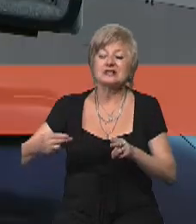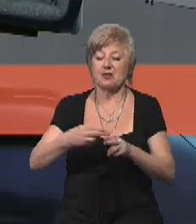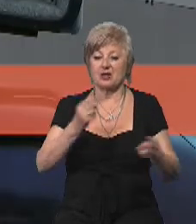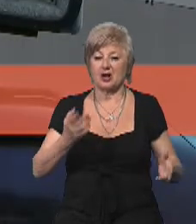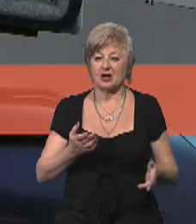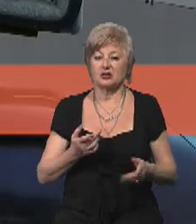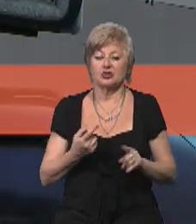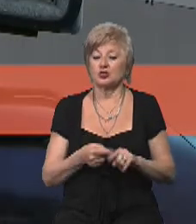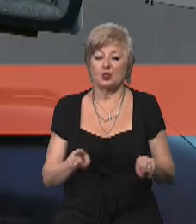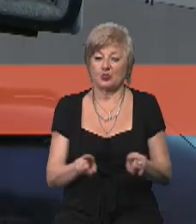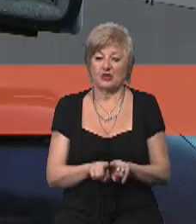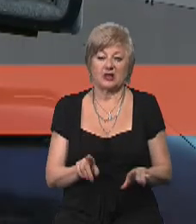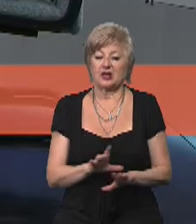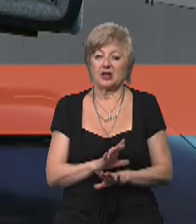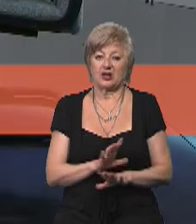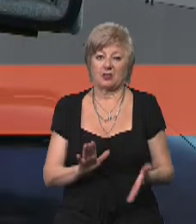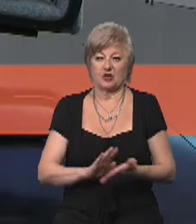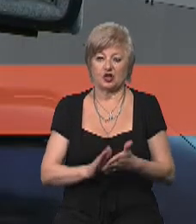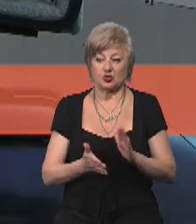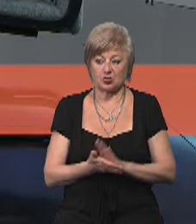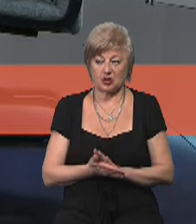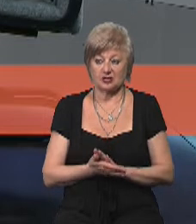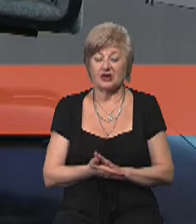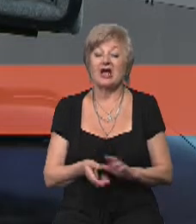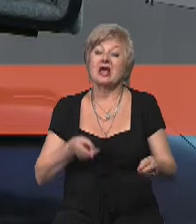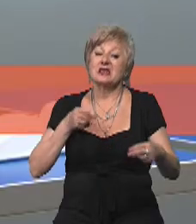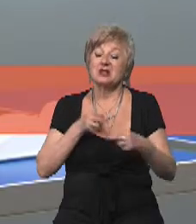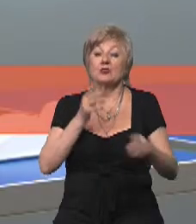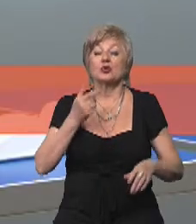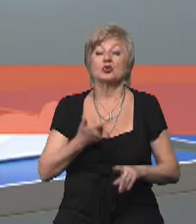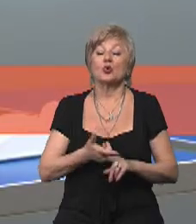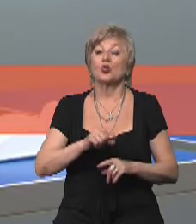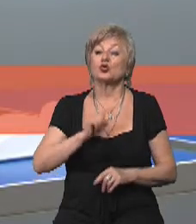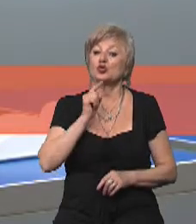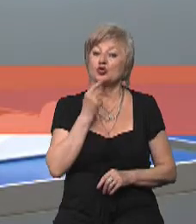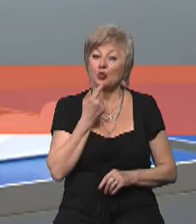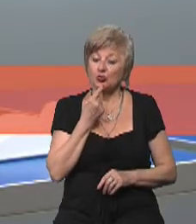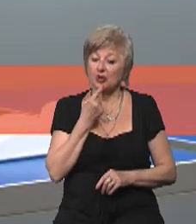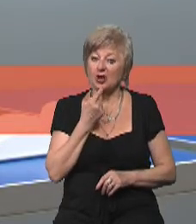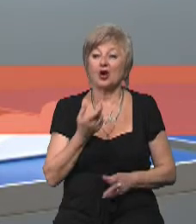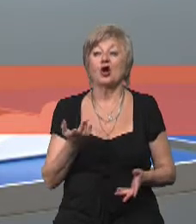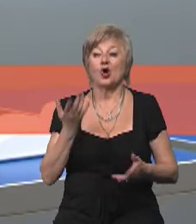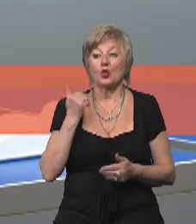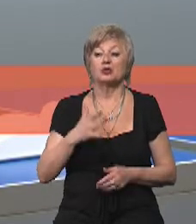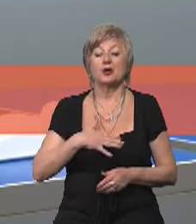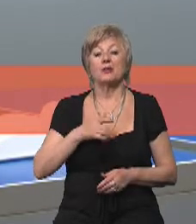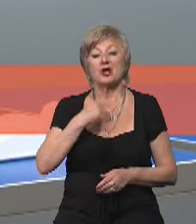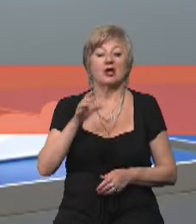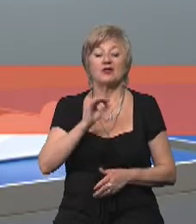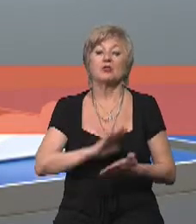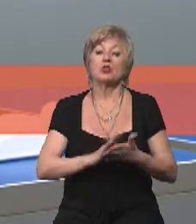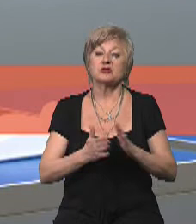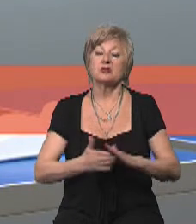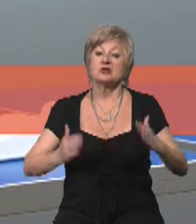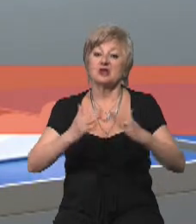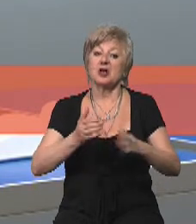як запобігти таким ситуаціям? Запобігти дуже складно, бо це, коли ми кажемо про ситуацію